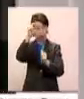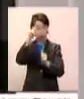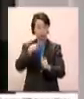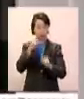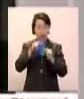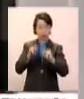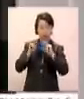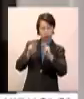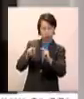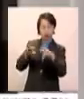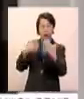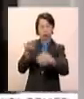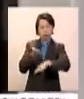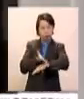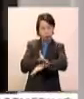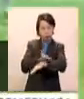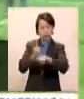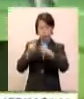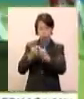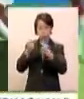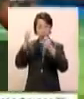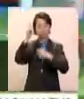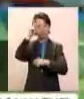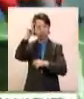kita boleh tengok macam mana perkembangan pasukan kita.